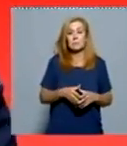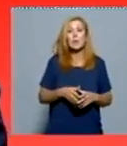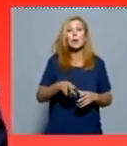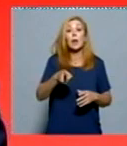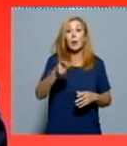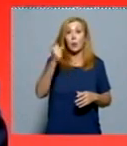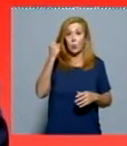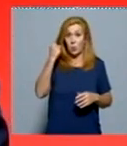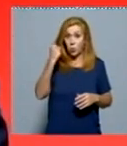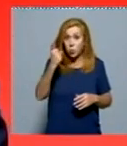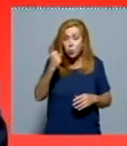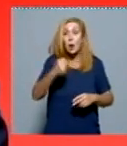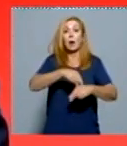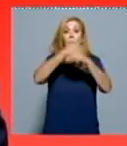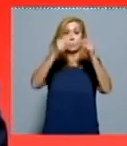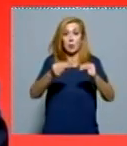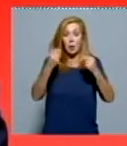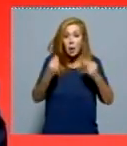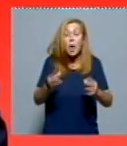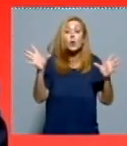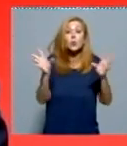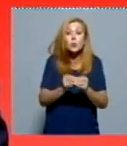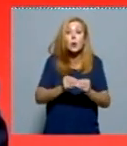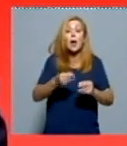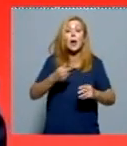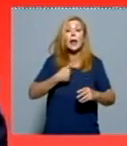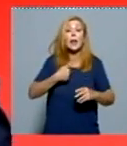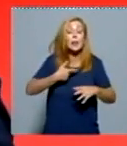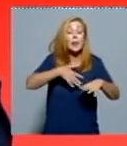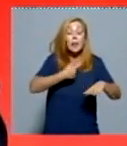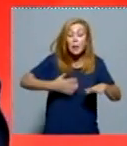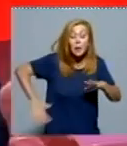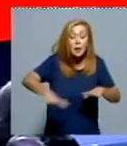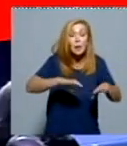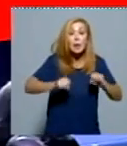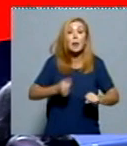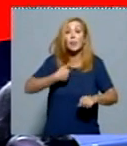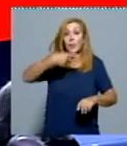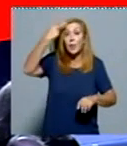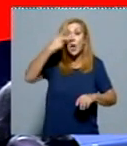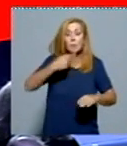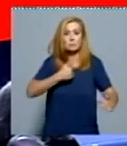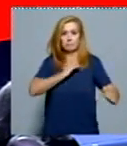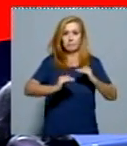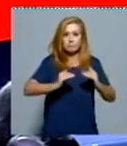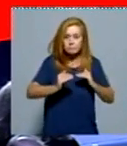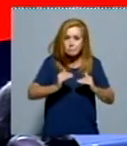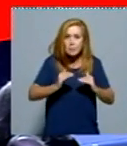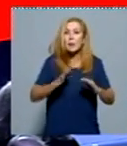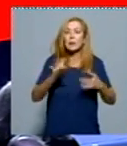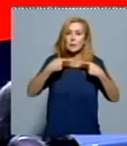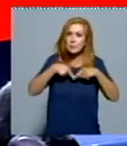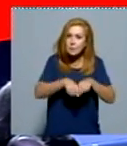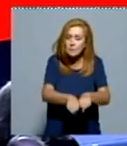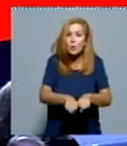ισχυρή σε ό,τι αφορά την υπεράσπιση των κυριαρχικών μας δικαιωμάτων στο πεδίο και ταυτόχρονα που θα